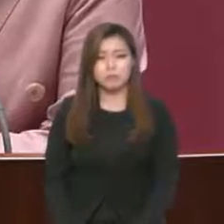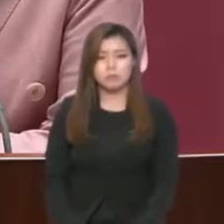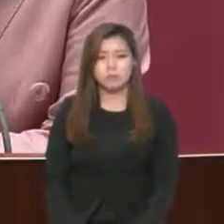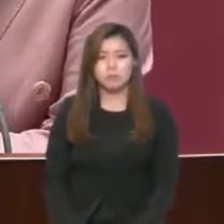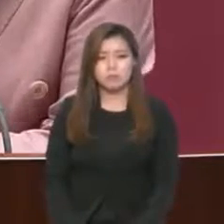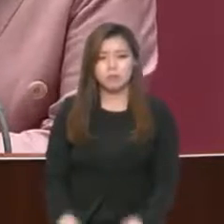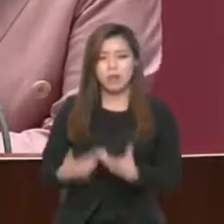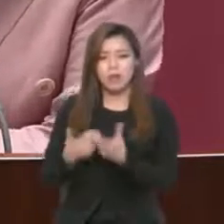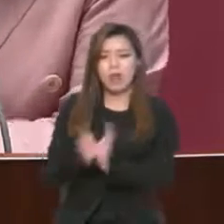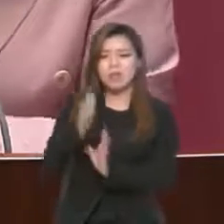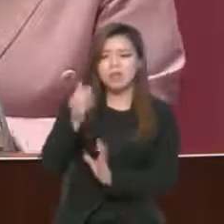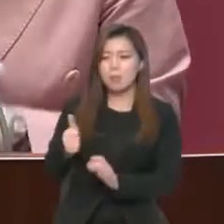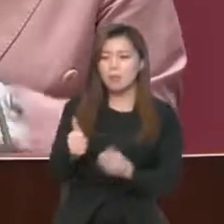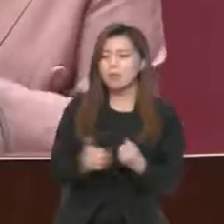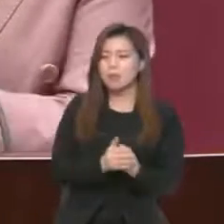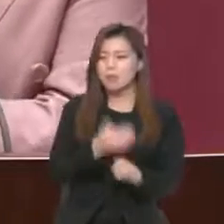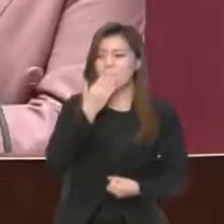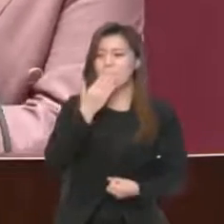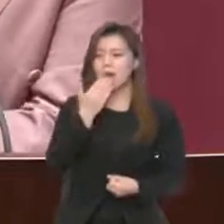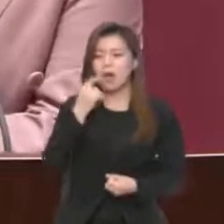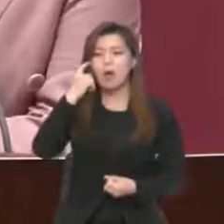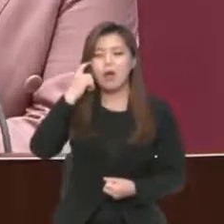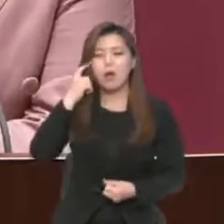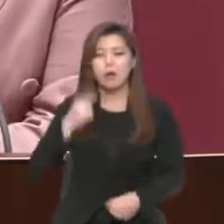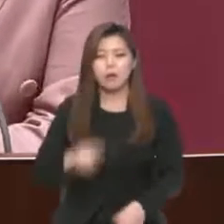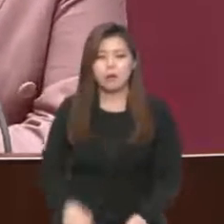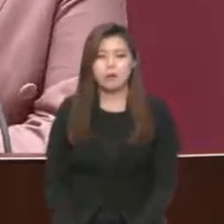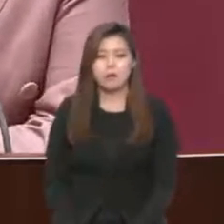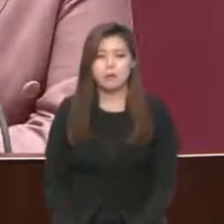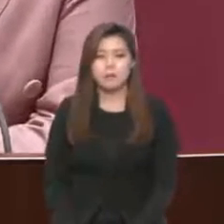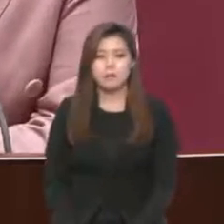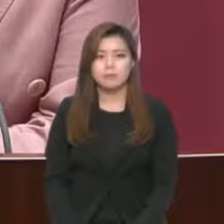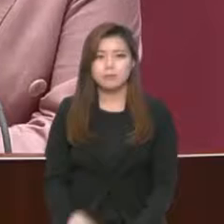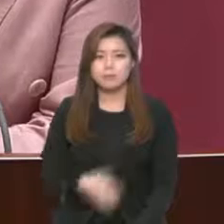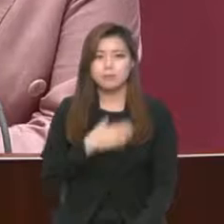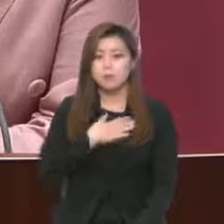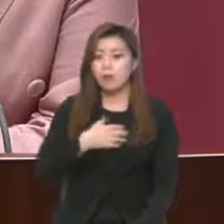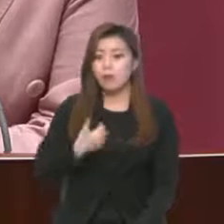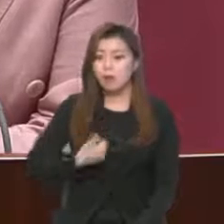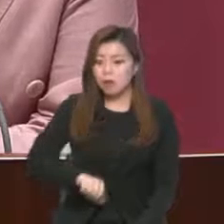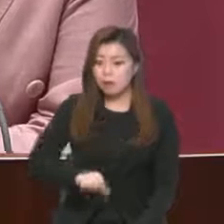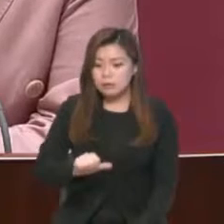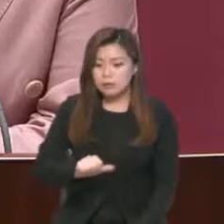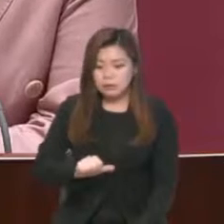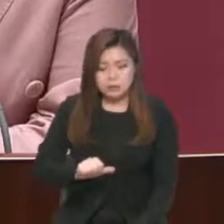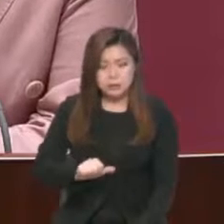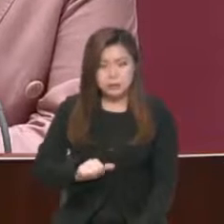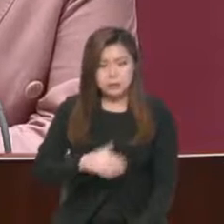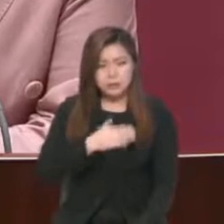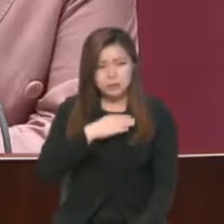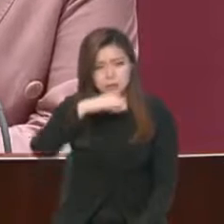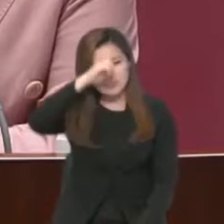당대표가 아니면 이걸 상상이나 하겠습니까? 제 아들은 그냥 평범한